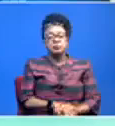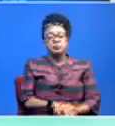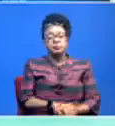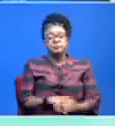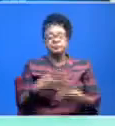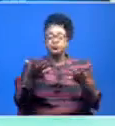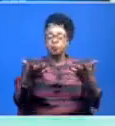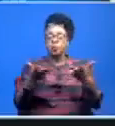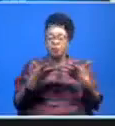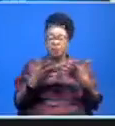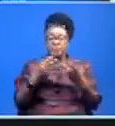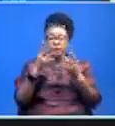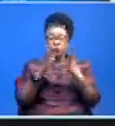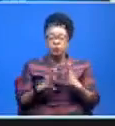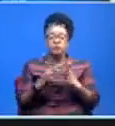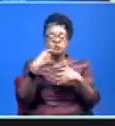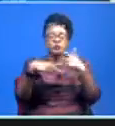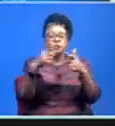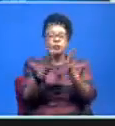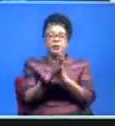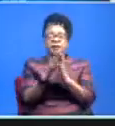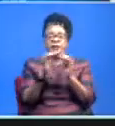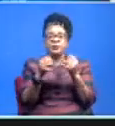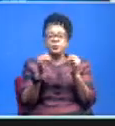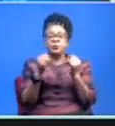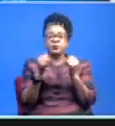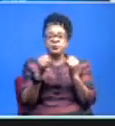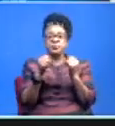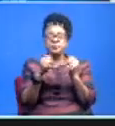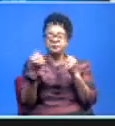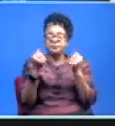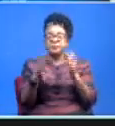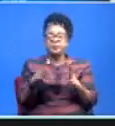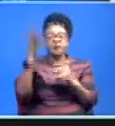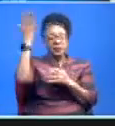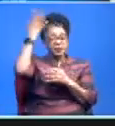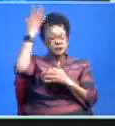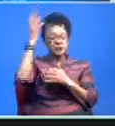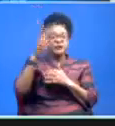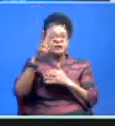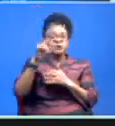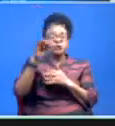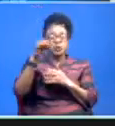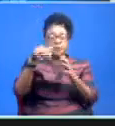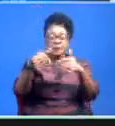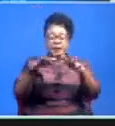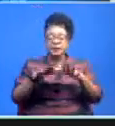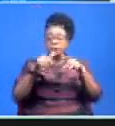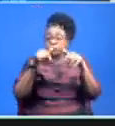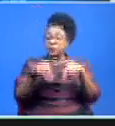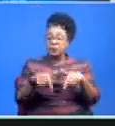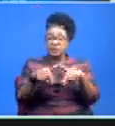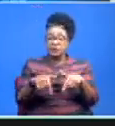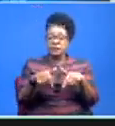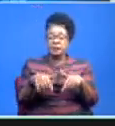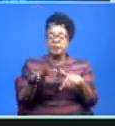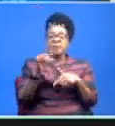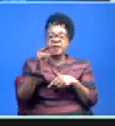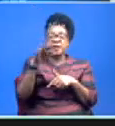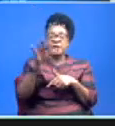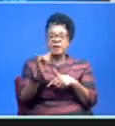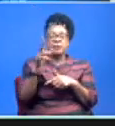Karibu tena mtazamaji, tuendelee na taarifa zetu. Na Mwendazake, dereva wa teksi Victoria Mumbua, amezikwa leo katika makaburi ya Mbaraki